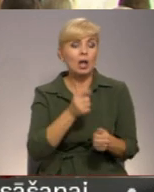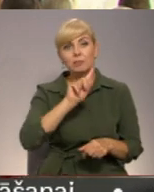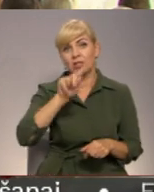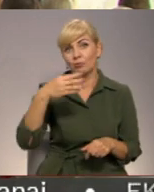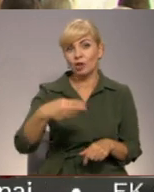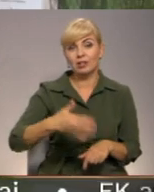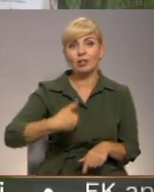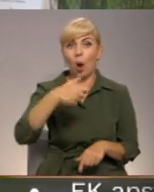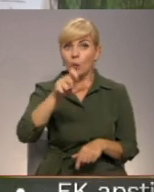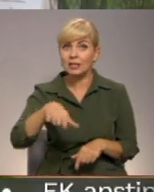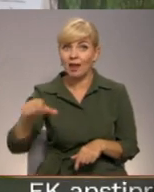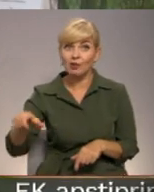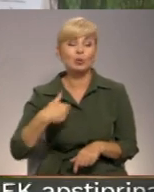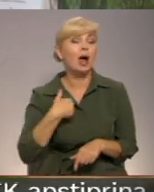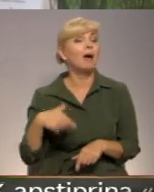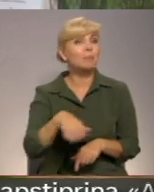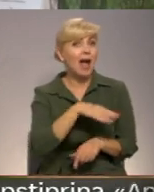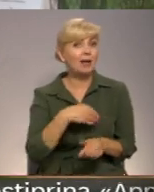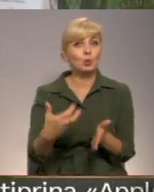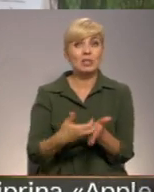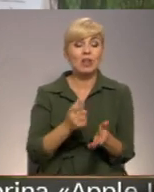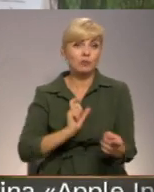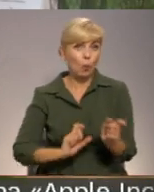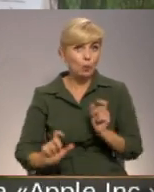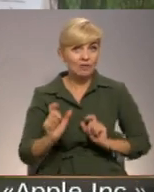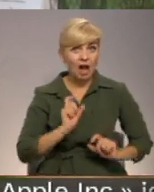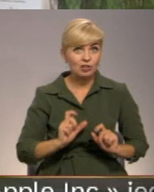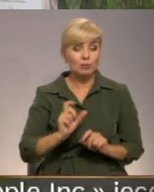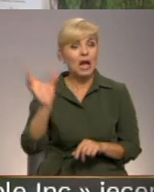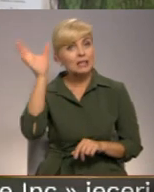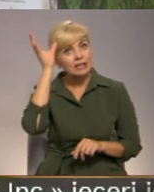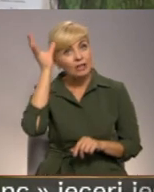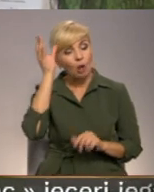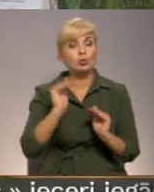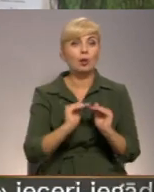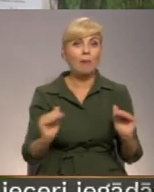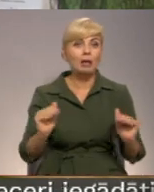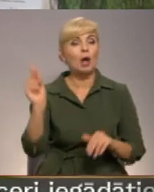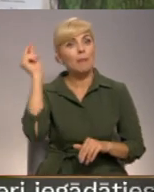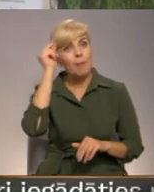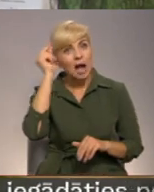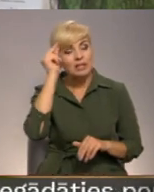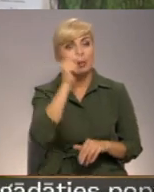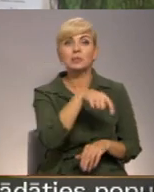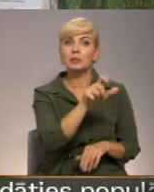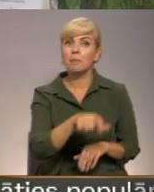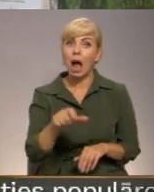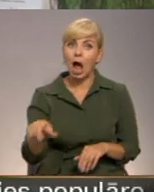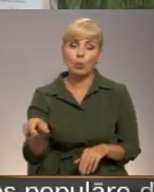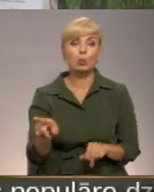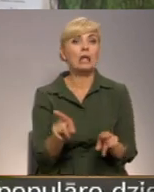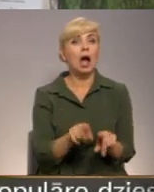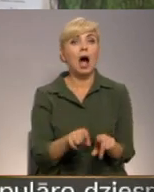jaunus audzēkņus. Mēs izmantosim universitātes zinātnisko bāzi, mācību spēkus. Mēs arī